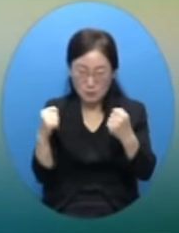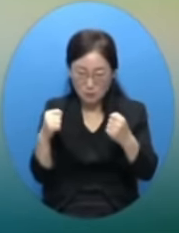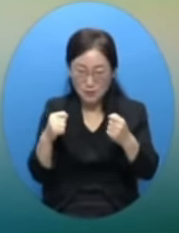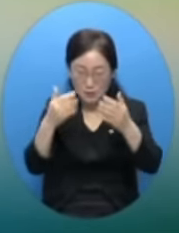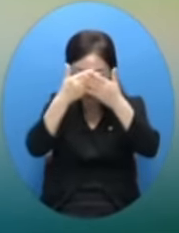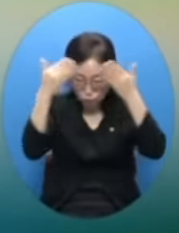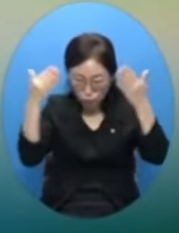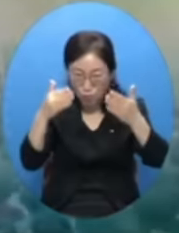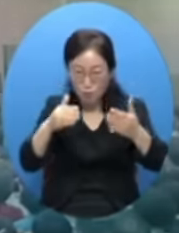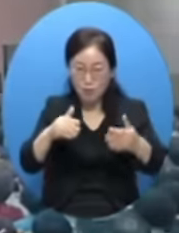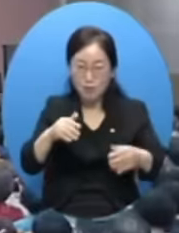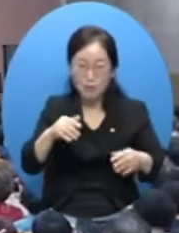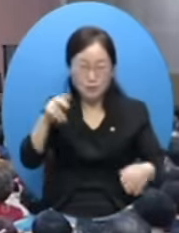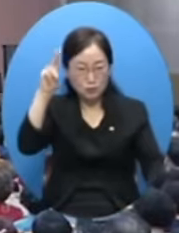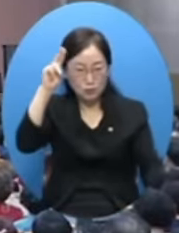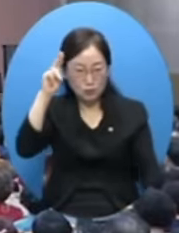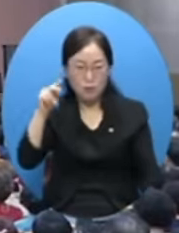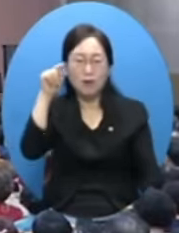선교사로 떠났습니다.